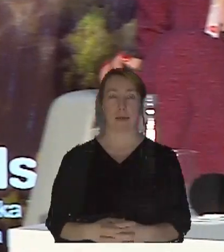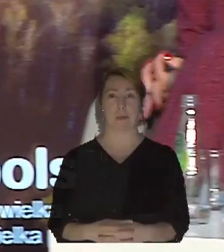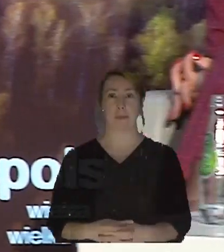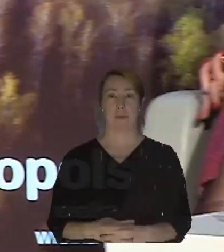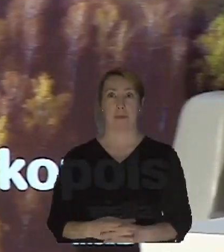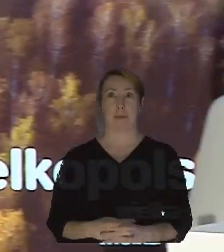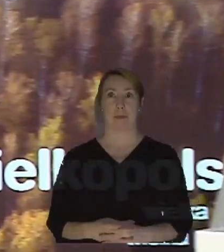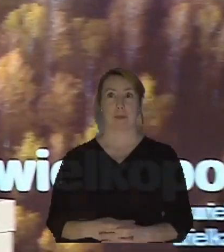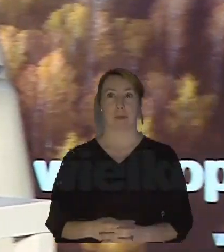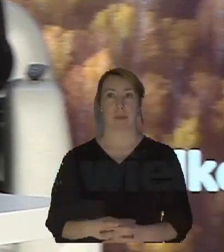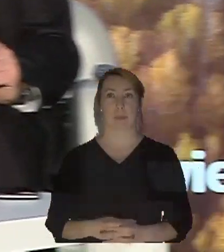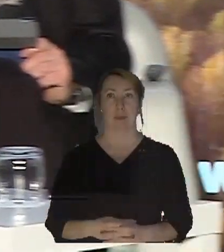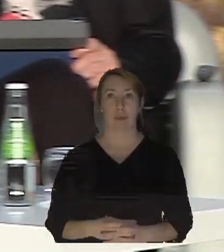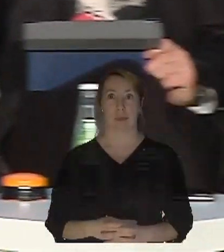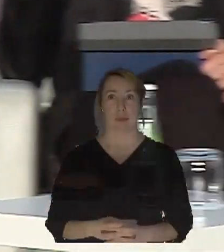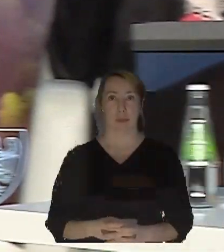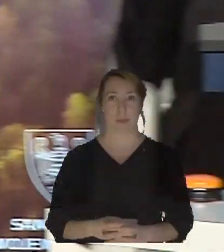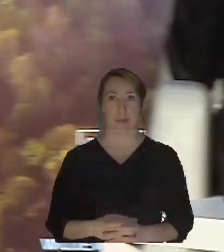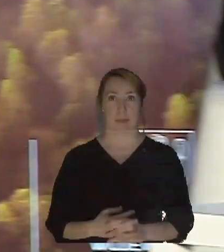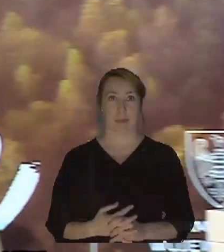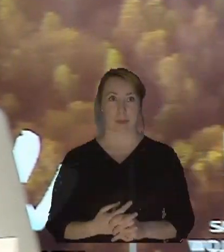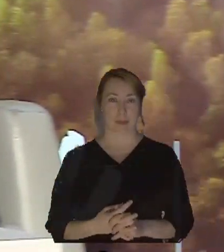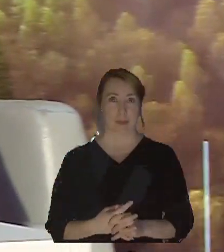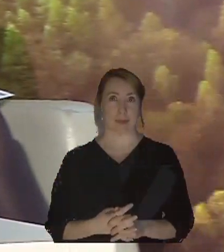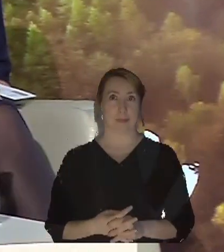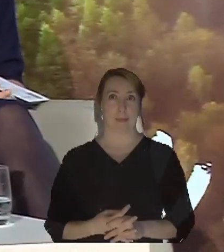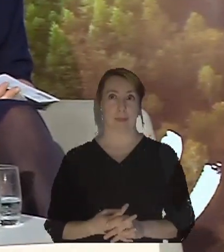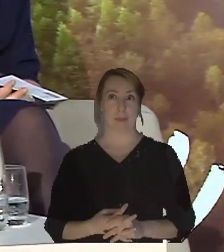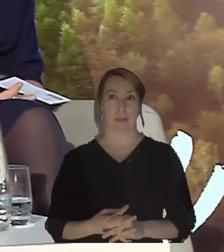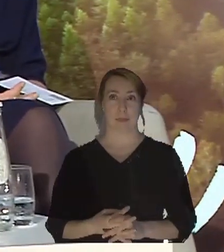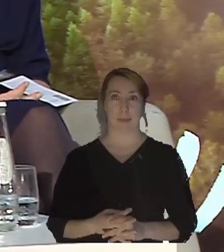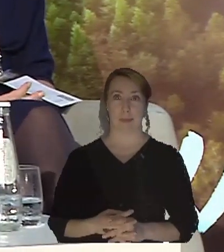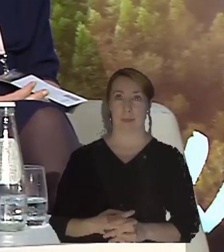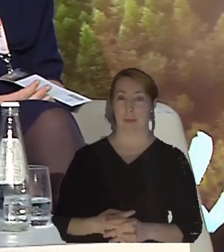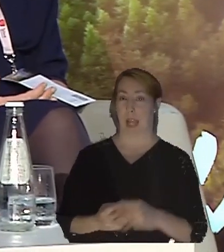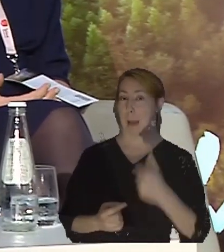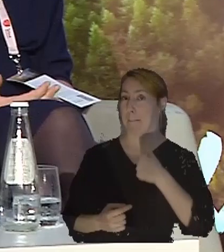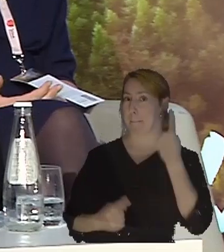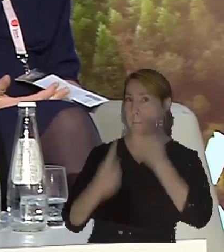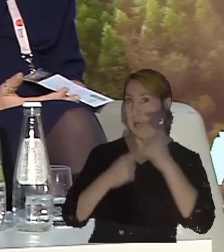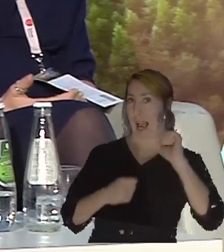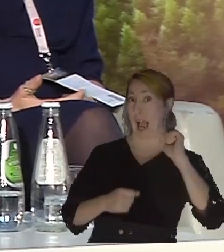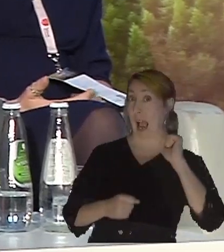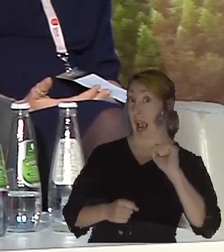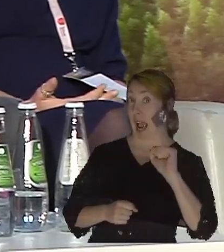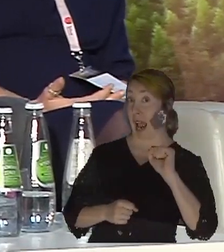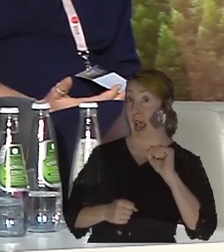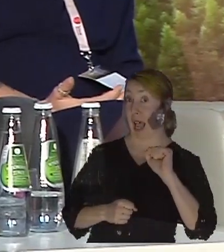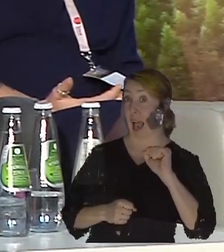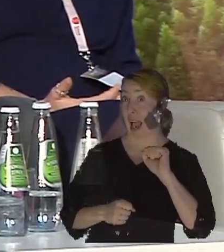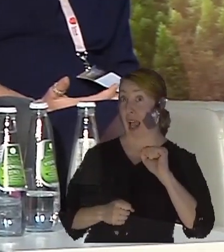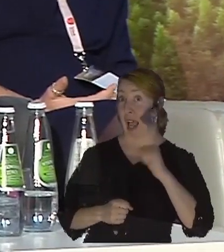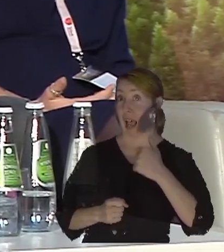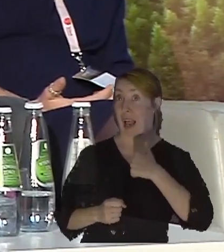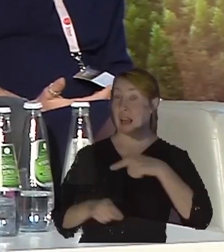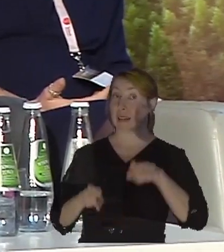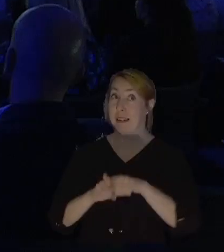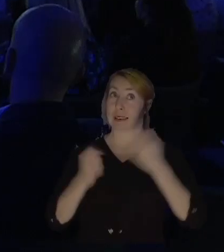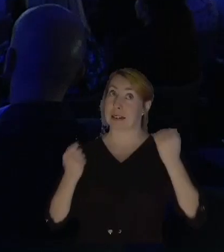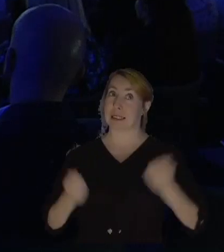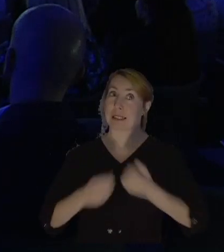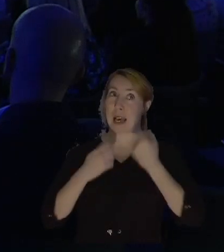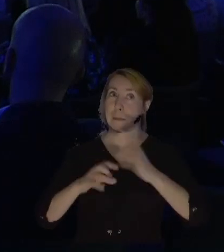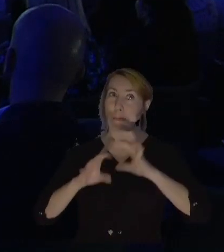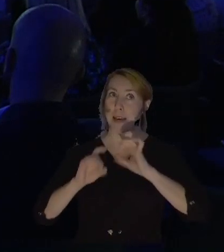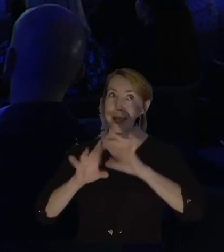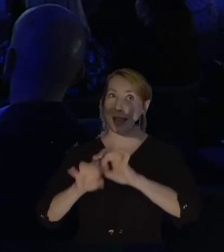Co na to wy? My myślimy, że chociaż u mnie też staram się biegać, taka euforia jest